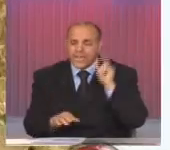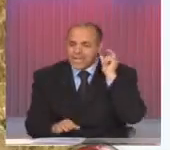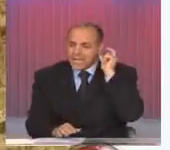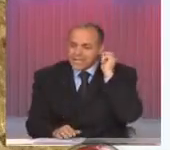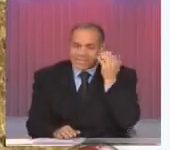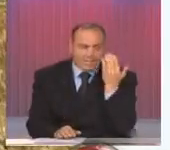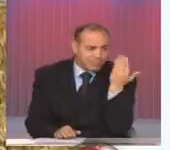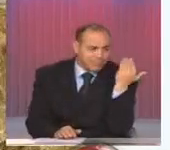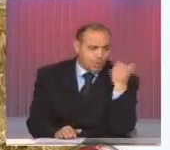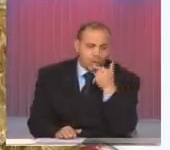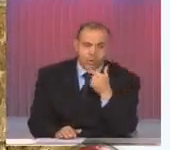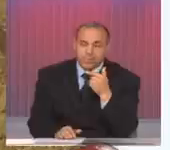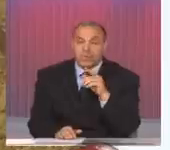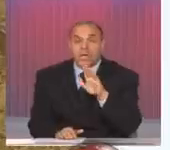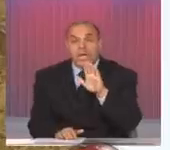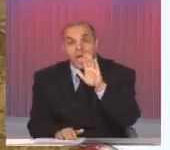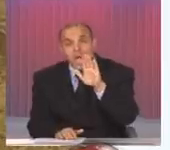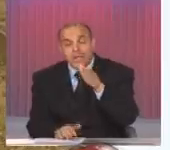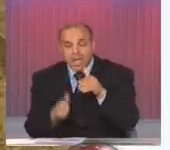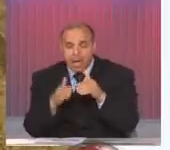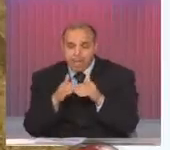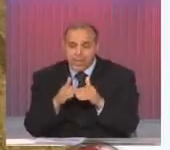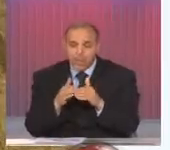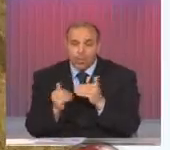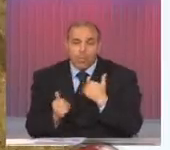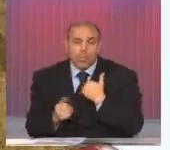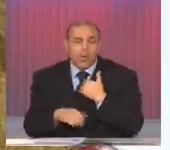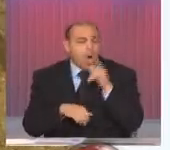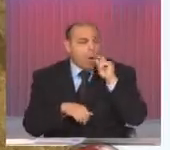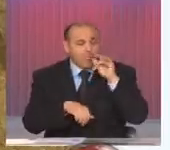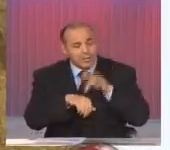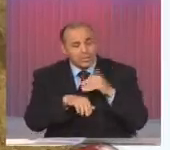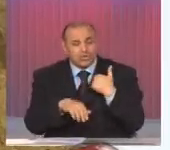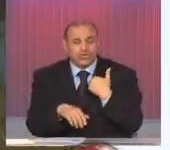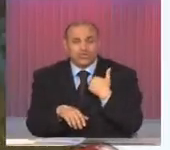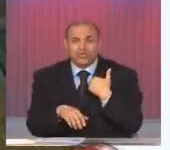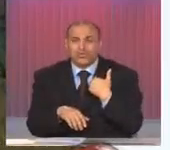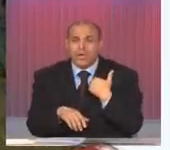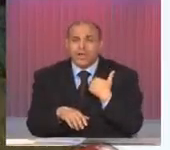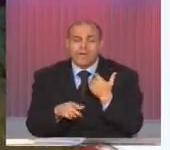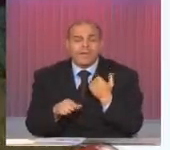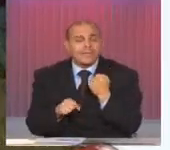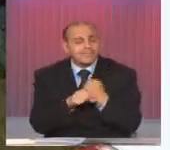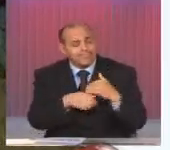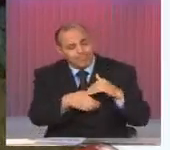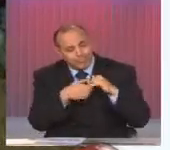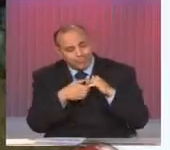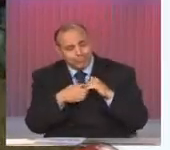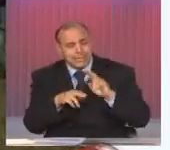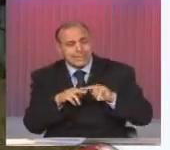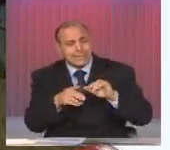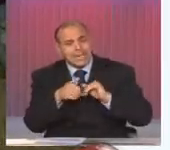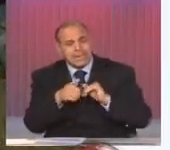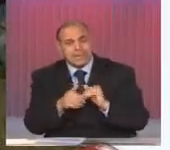خلال الأيام الماضية، والمطلوب حسب المتضررين تدخلات جدية لجبر